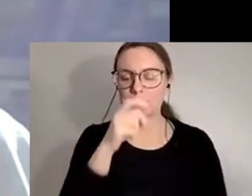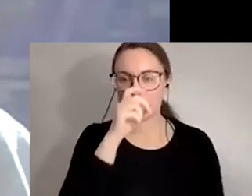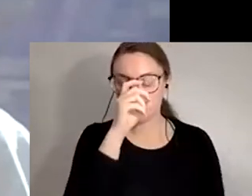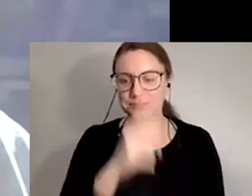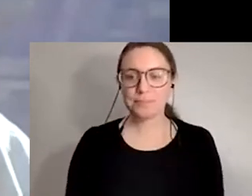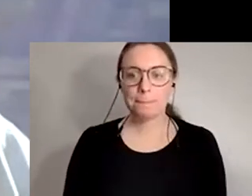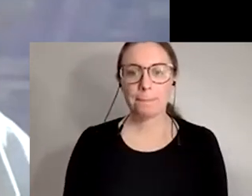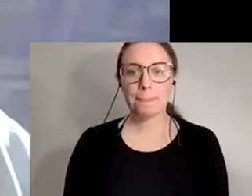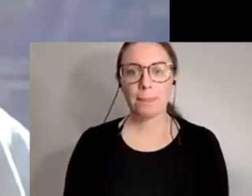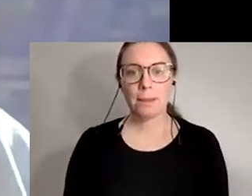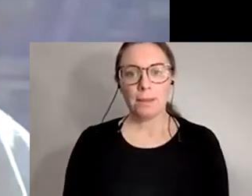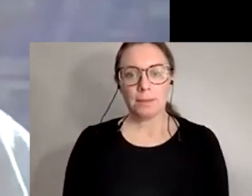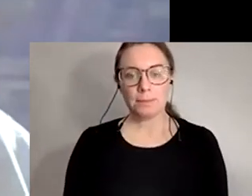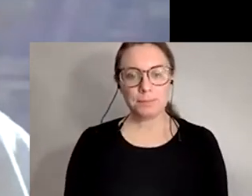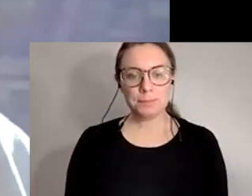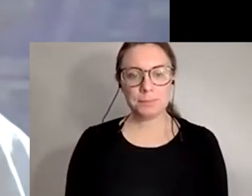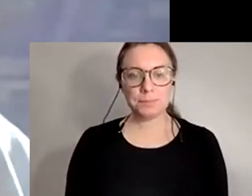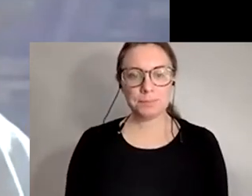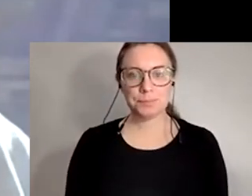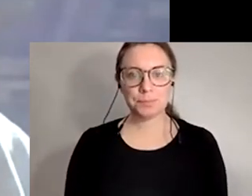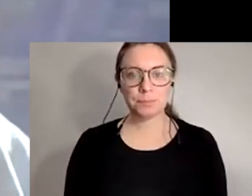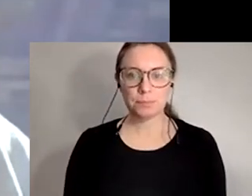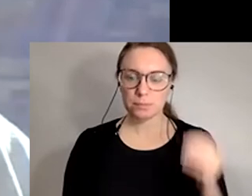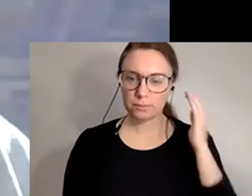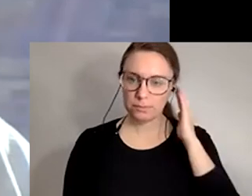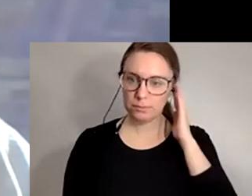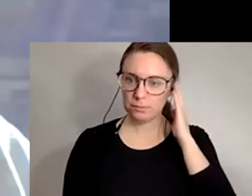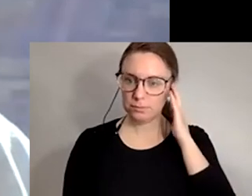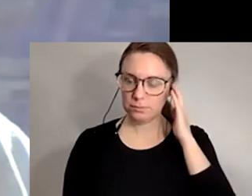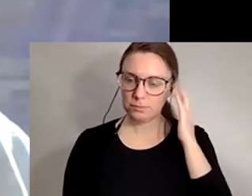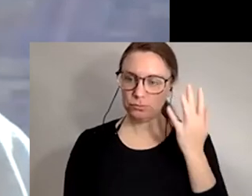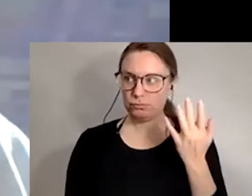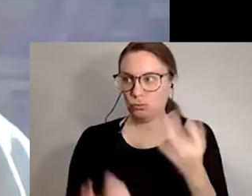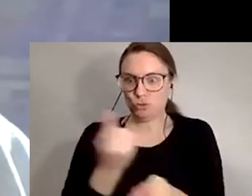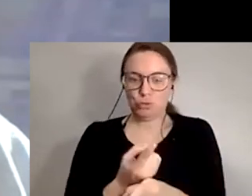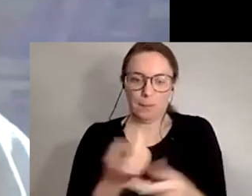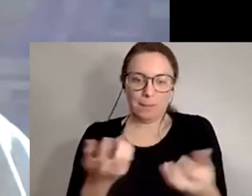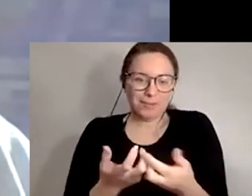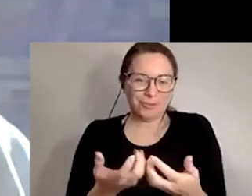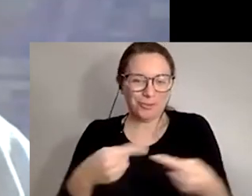diapason un petit peu avec ce dont on va parler aujourd'hui. qu sait et on se rend compte qu'on a,